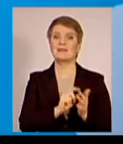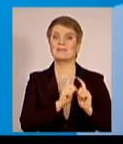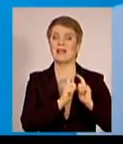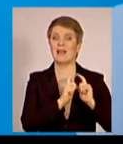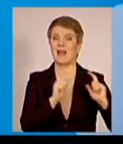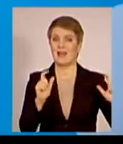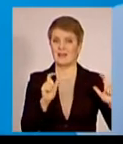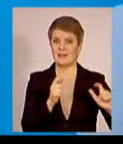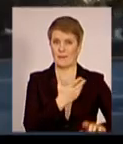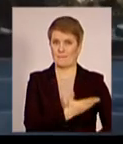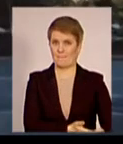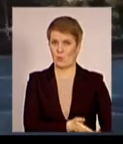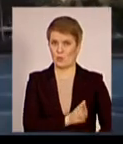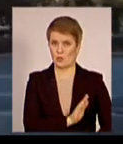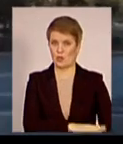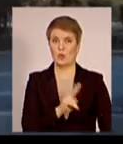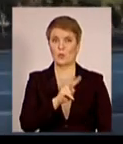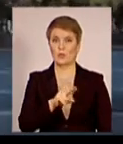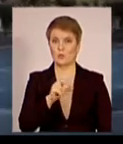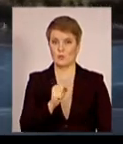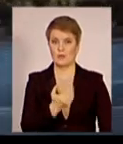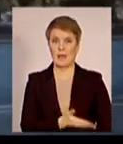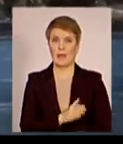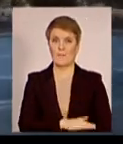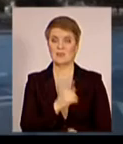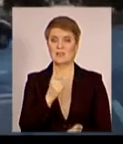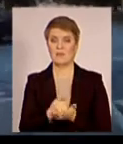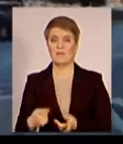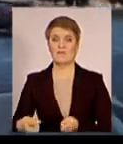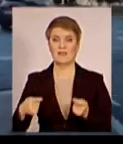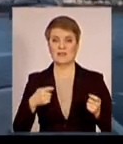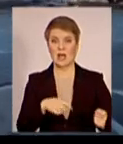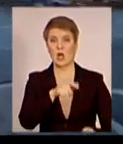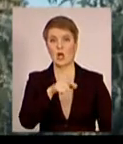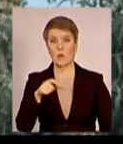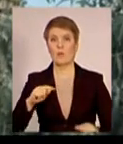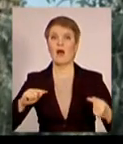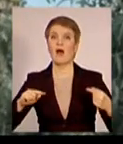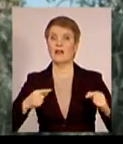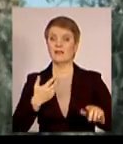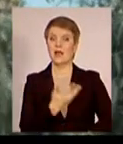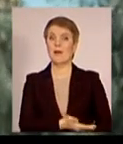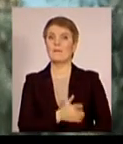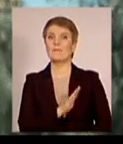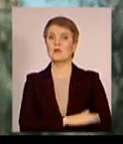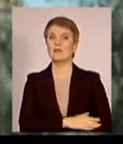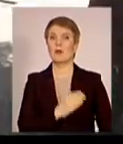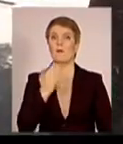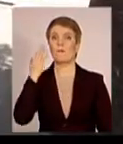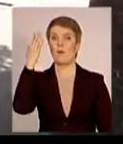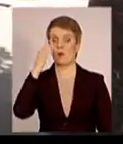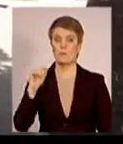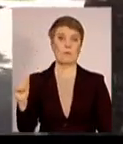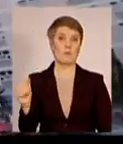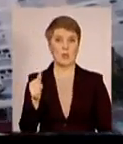Щерським. З 2 листопада Польща заборонила в'їзд на свої землі людям з антипольськими поглядами. Першим українцем, якого не пустили